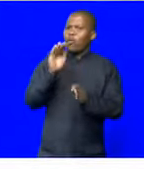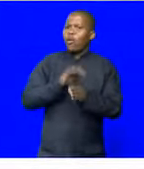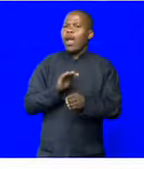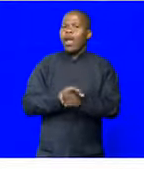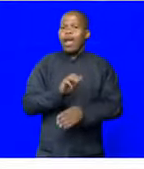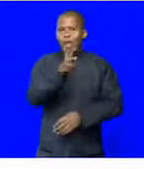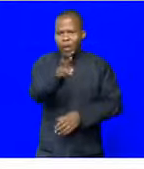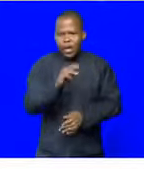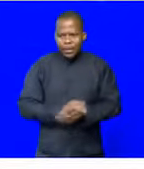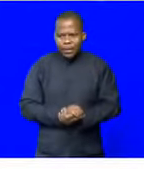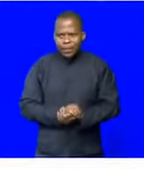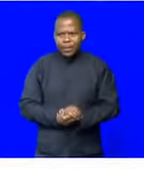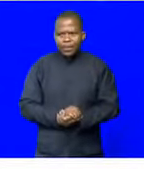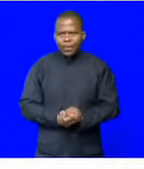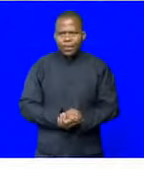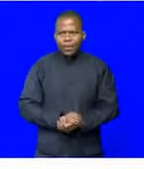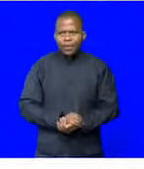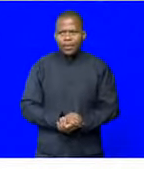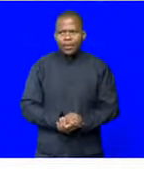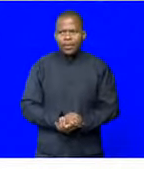lusito